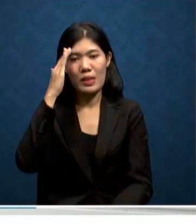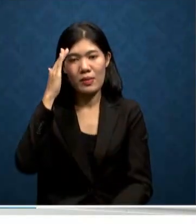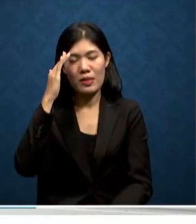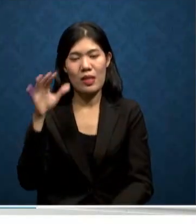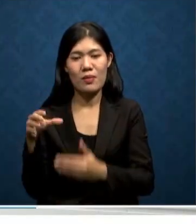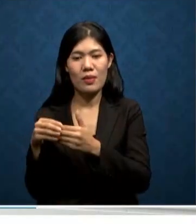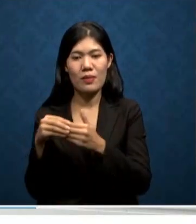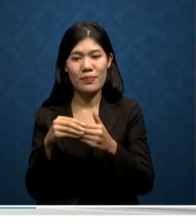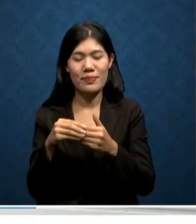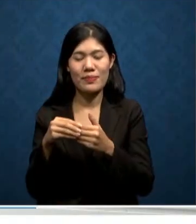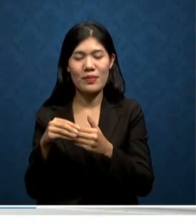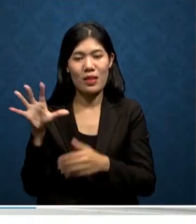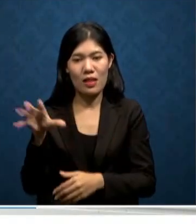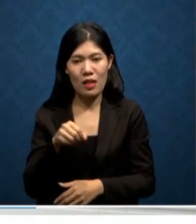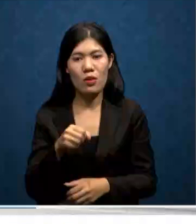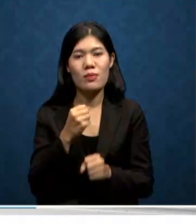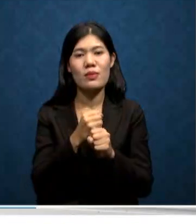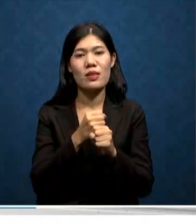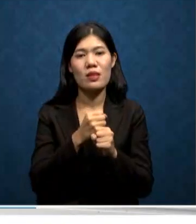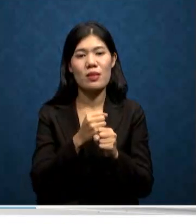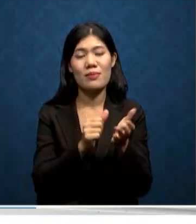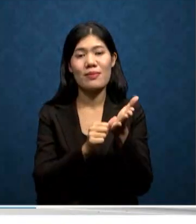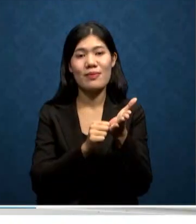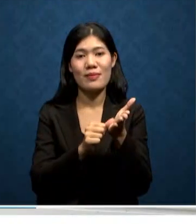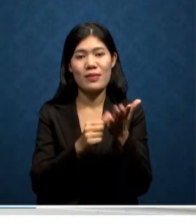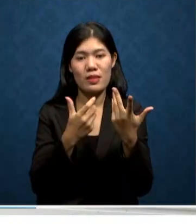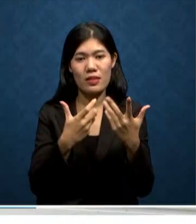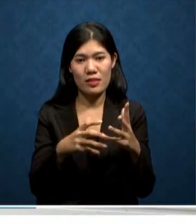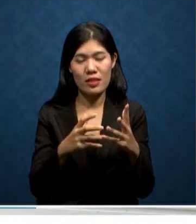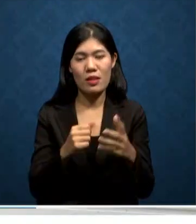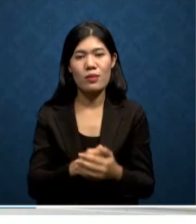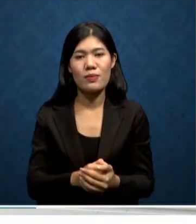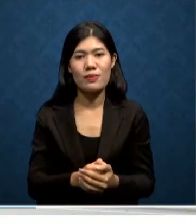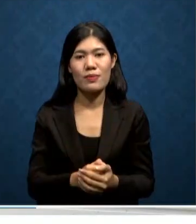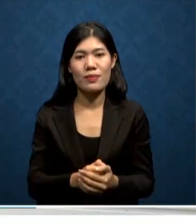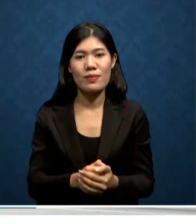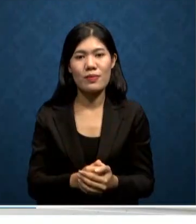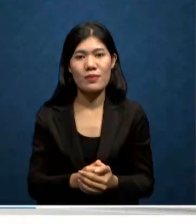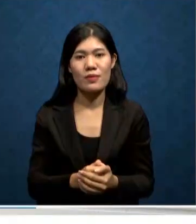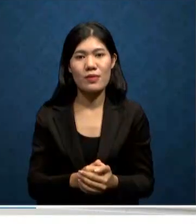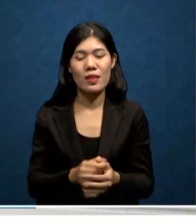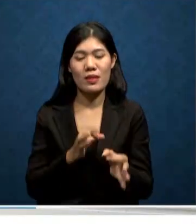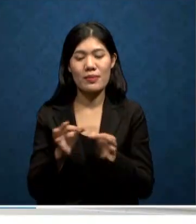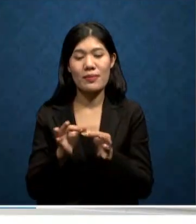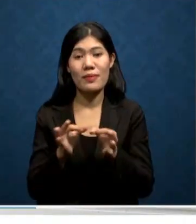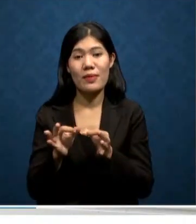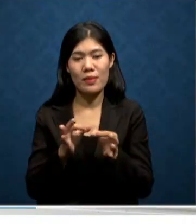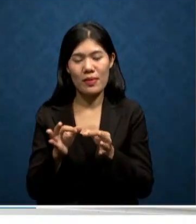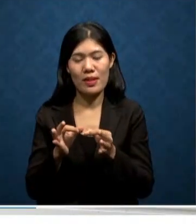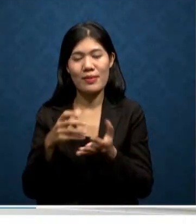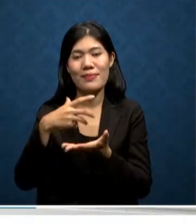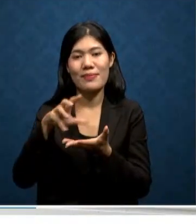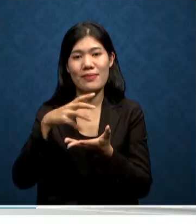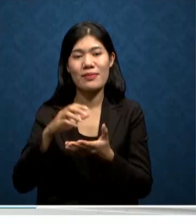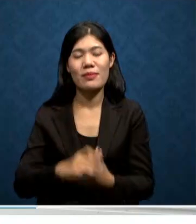แล้วก็ขออ่านำความมาว่ามรรคผลเกิดยังไงบ้างก็จะได้นำความกราบเรียนครับ